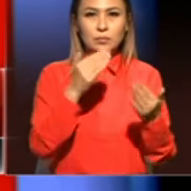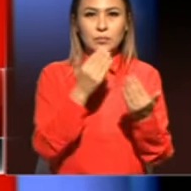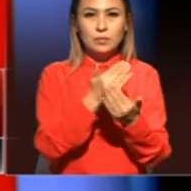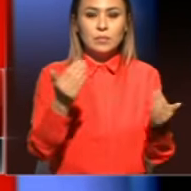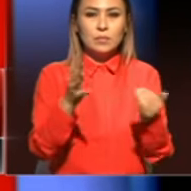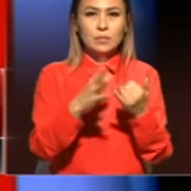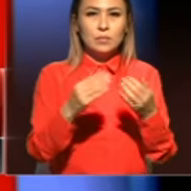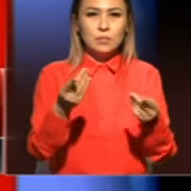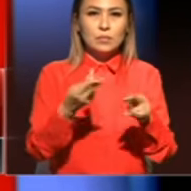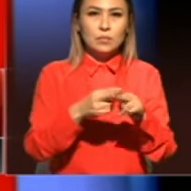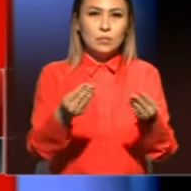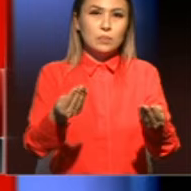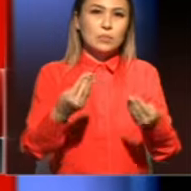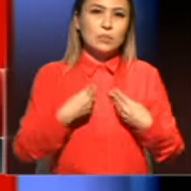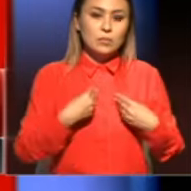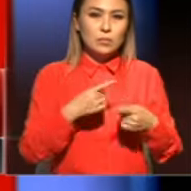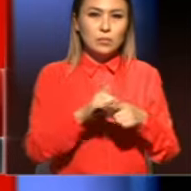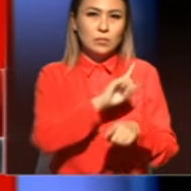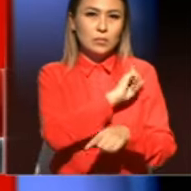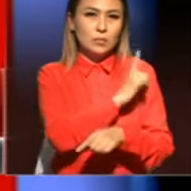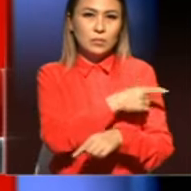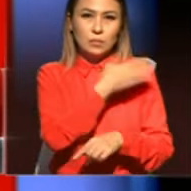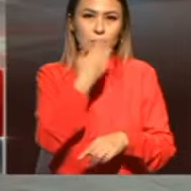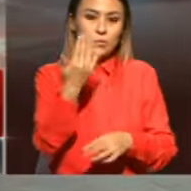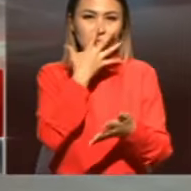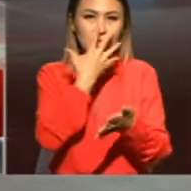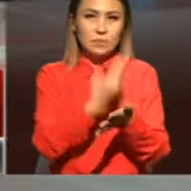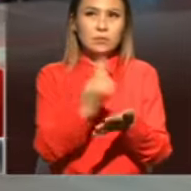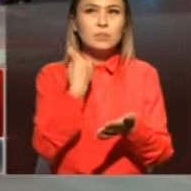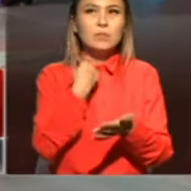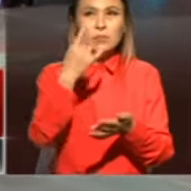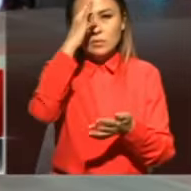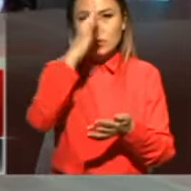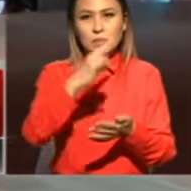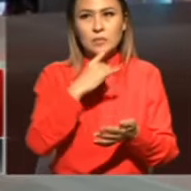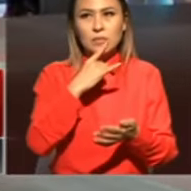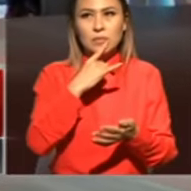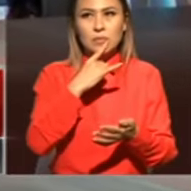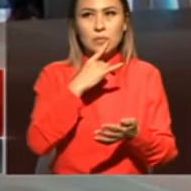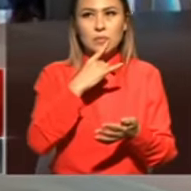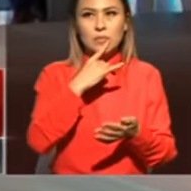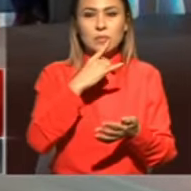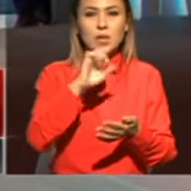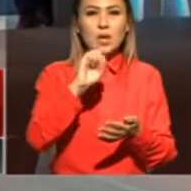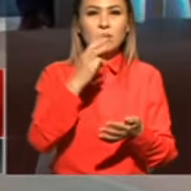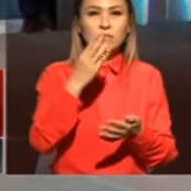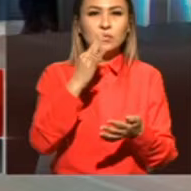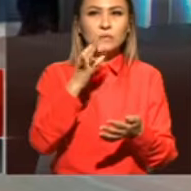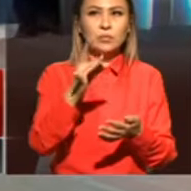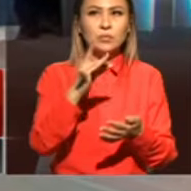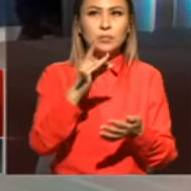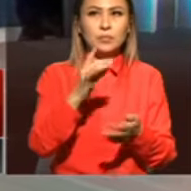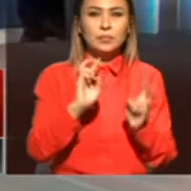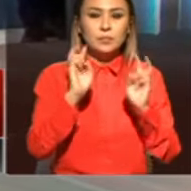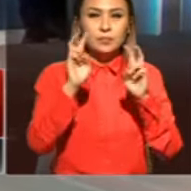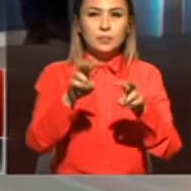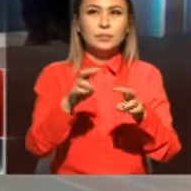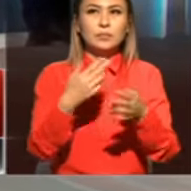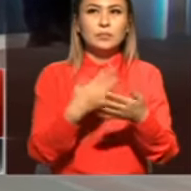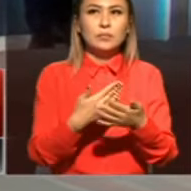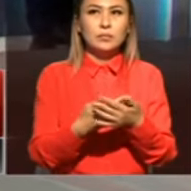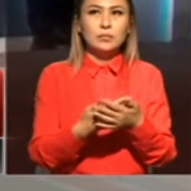қарыз берілетін шамасы жоқ. Ол ақшалар өзі Қазақстанның өзінің ақшалары. Офшормен барасында Вирген аралдарынан, Бермуд